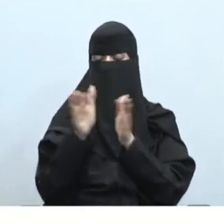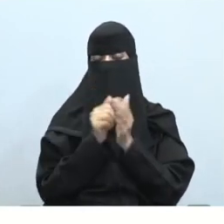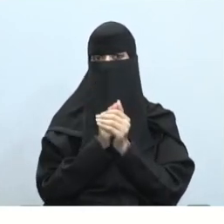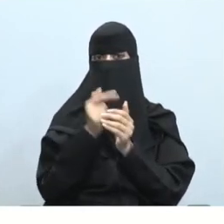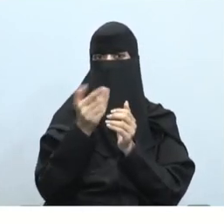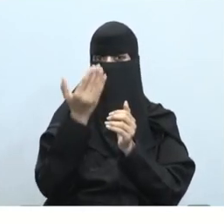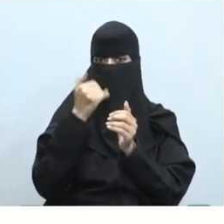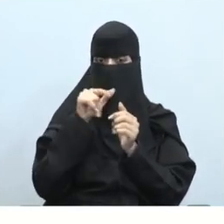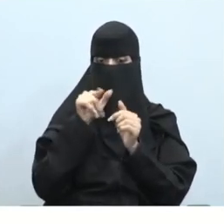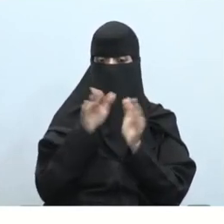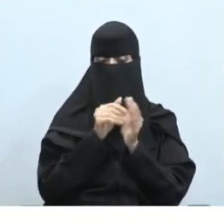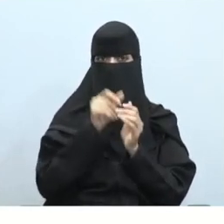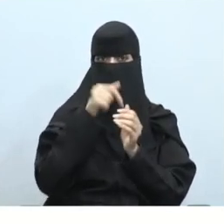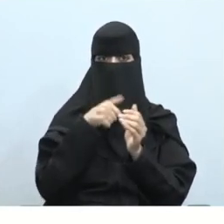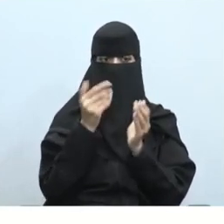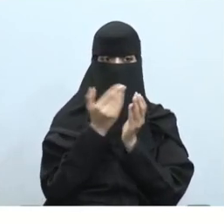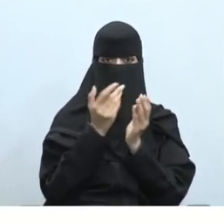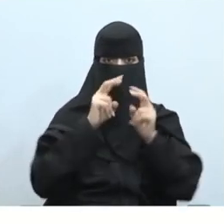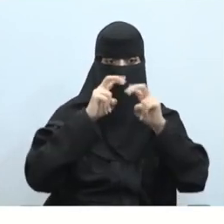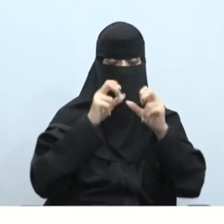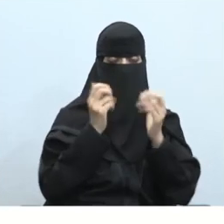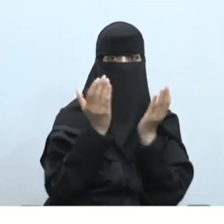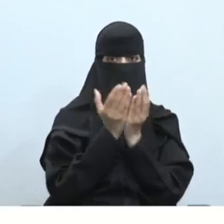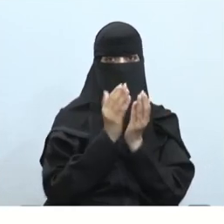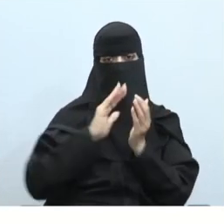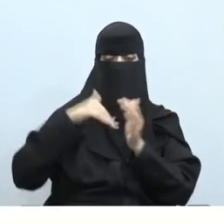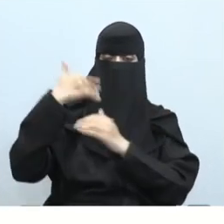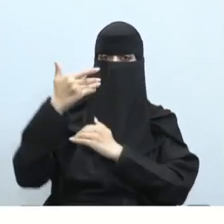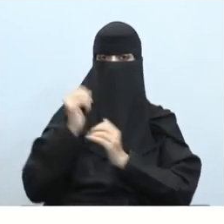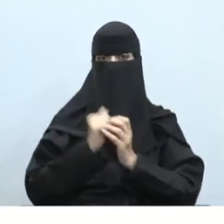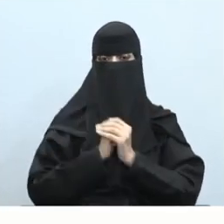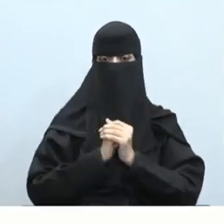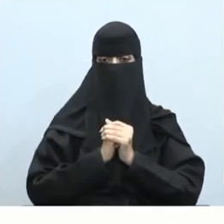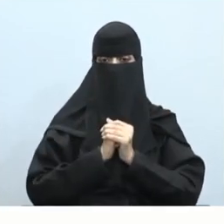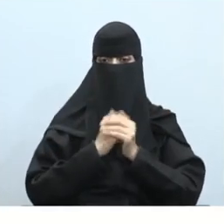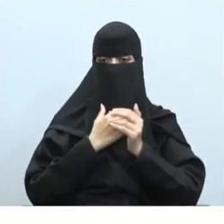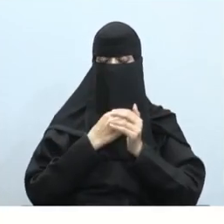اتت هذه الدراسات بعد ذلك